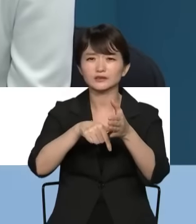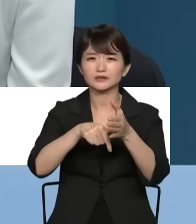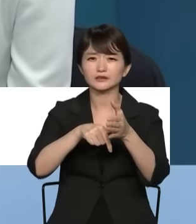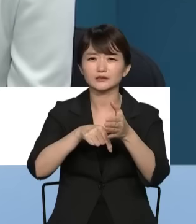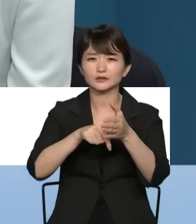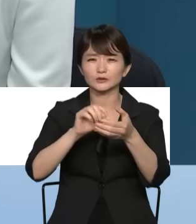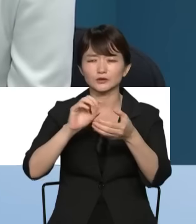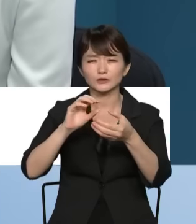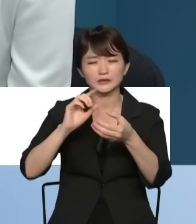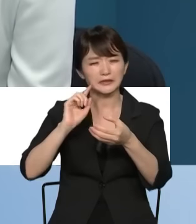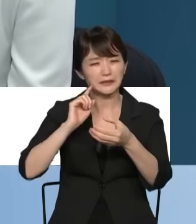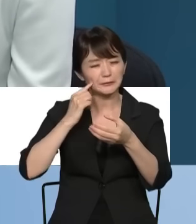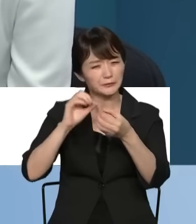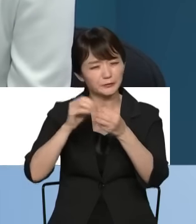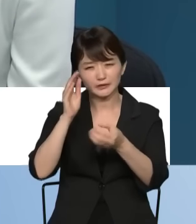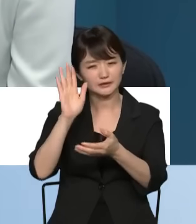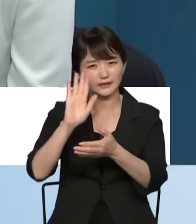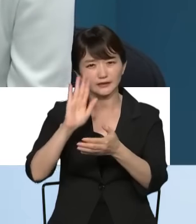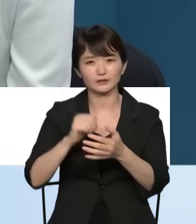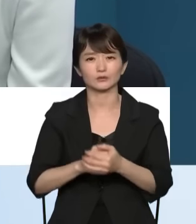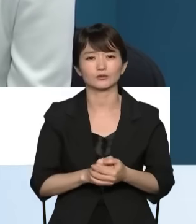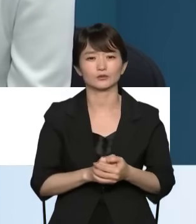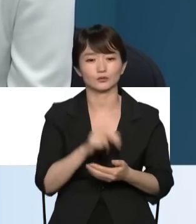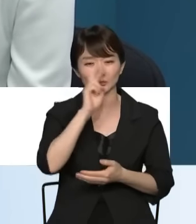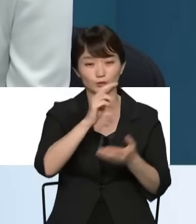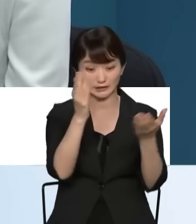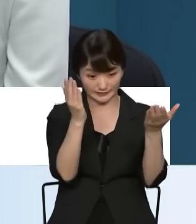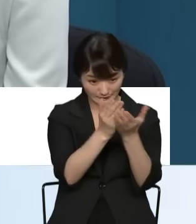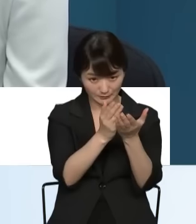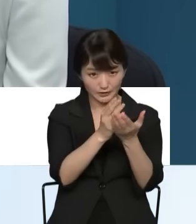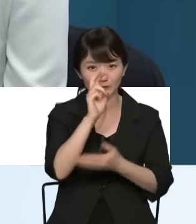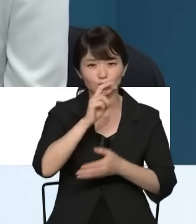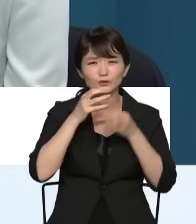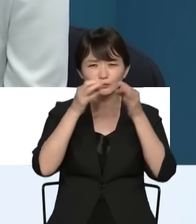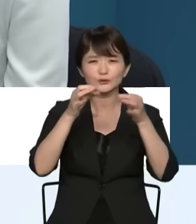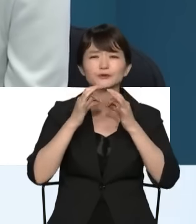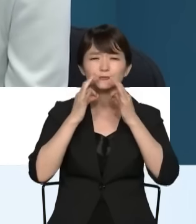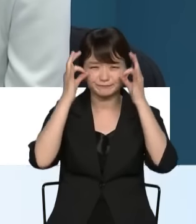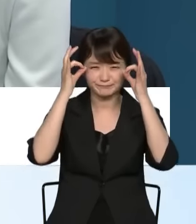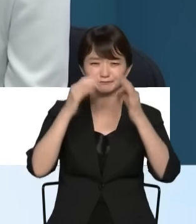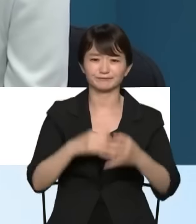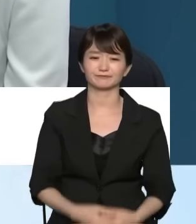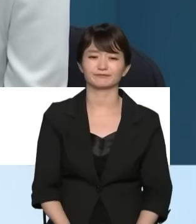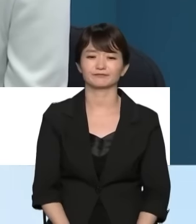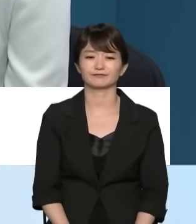그 캐릭터에 맞게끔 노래를 많이 어떤 하려고. 노래?